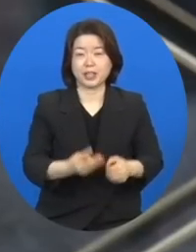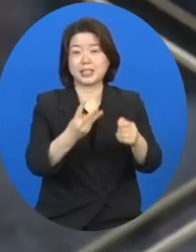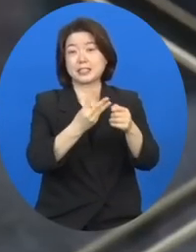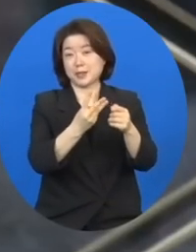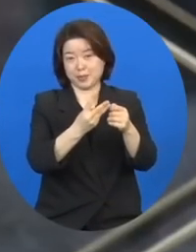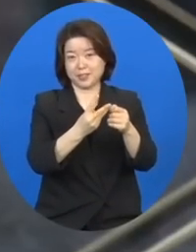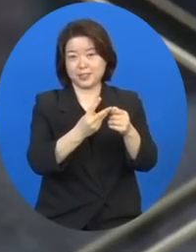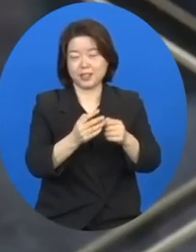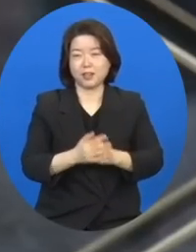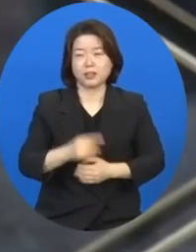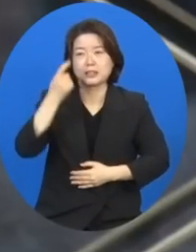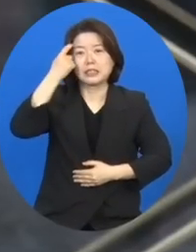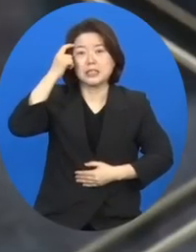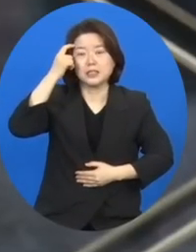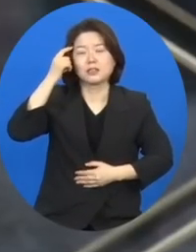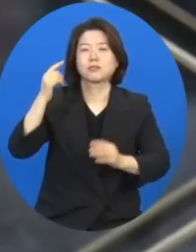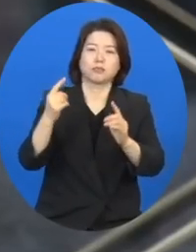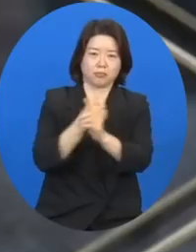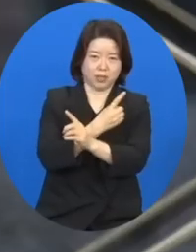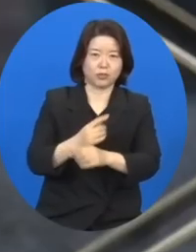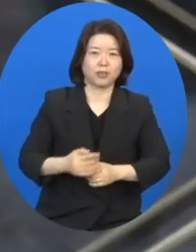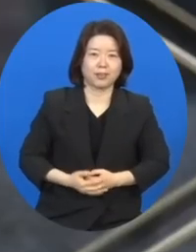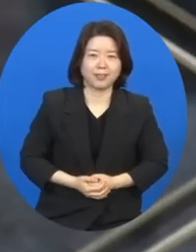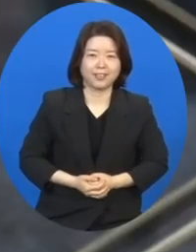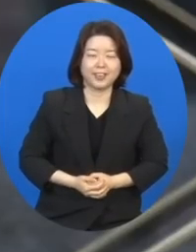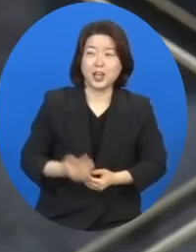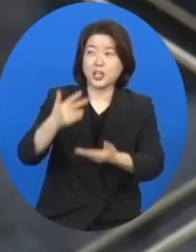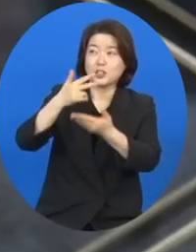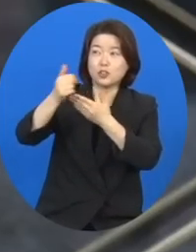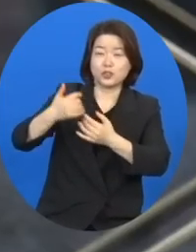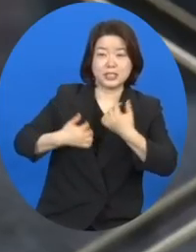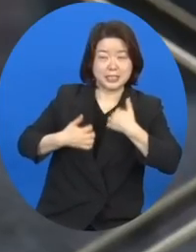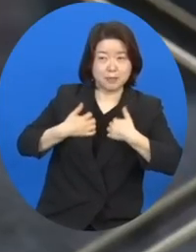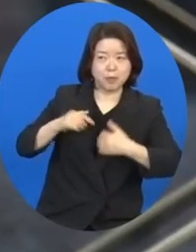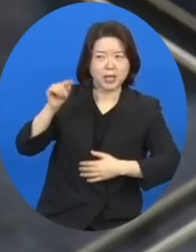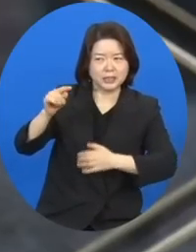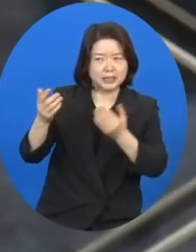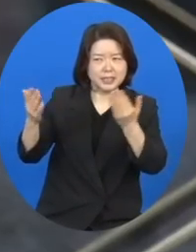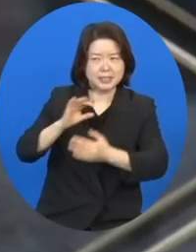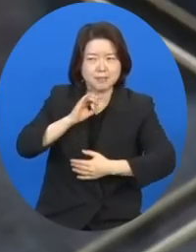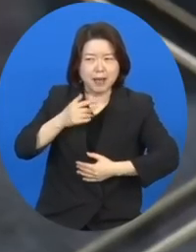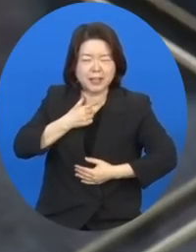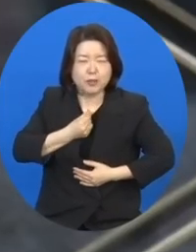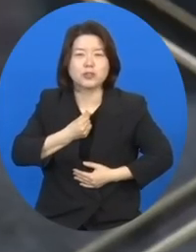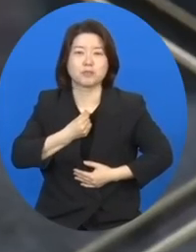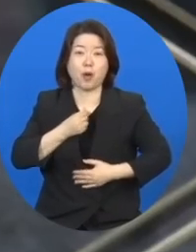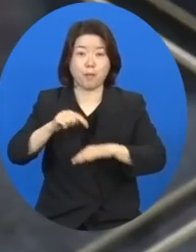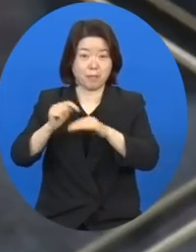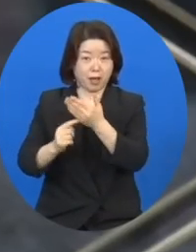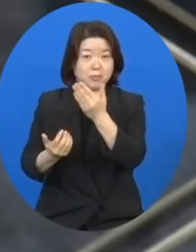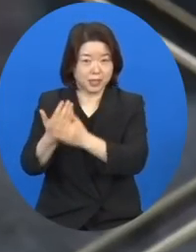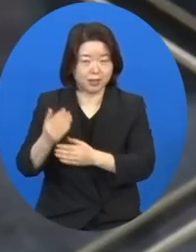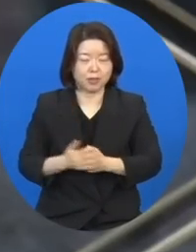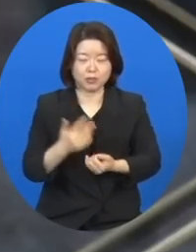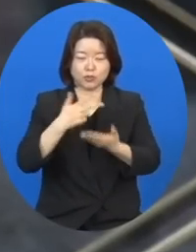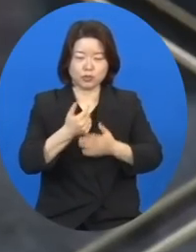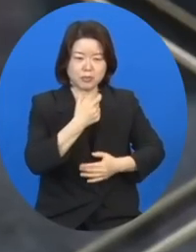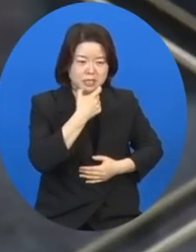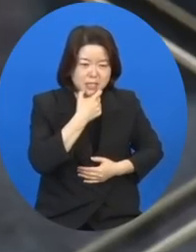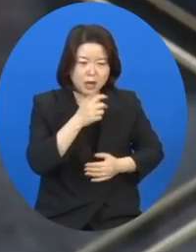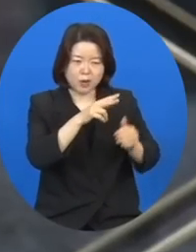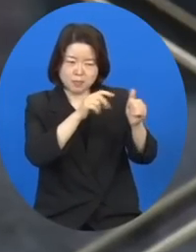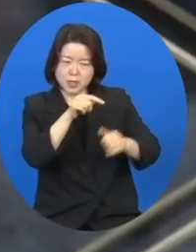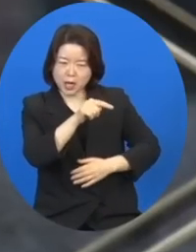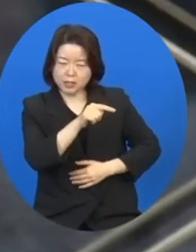있어요. 의지가 바뀌어요. 주님이 기뻐하신 일을 하고 싶어하는 마음이 생깁니다. 주님이 싫어하시고 미워하시는 것은